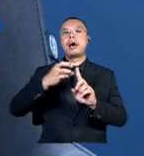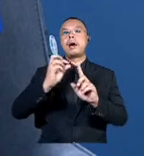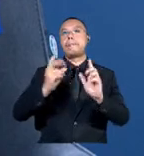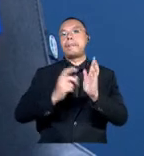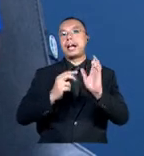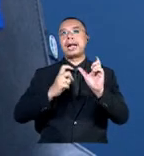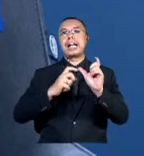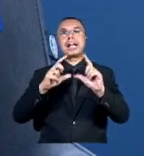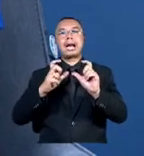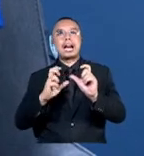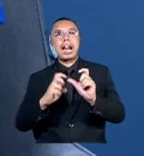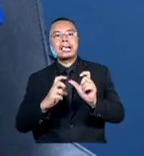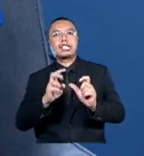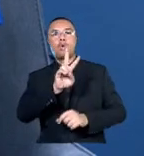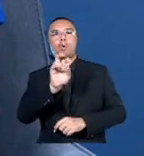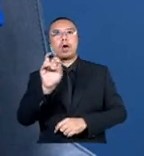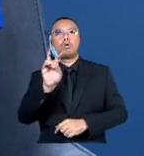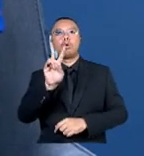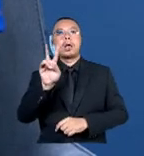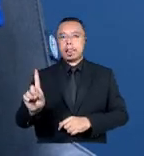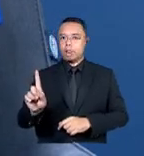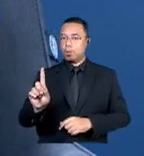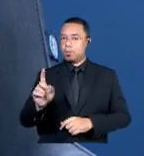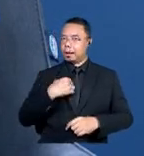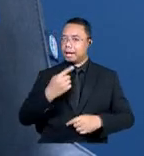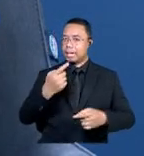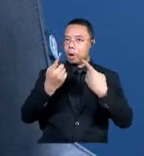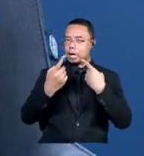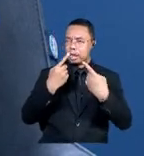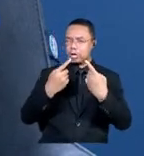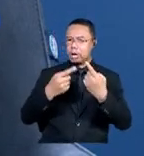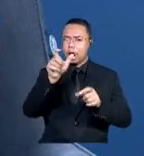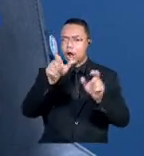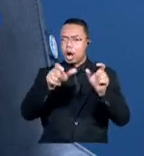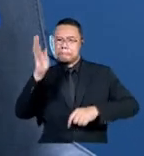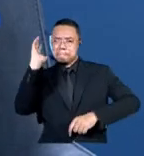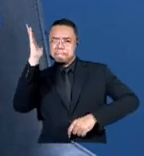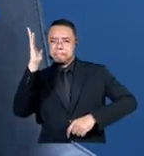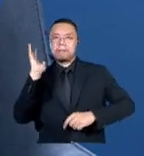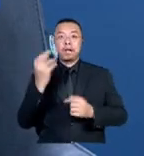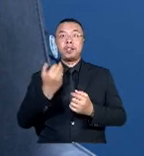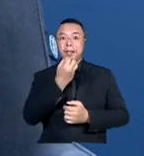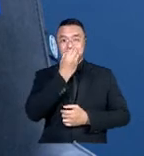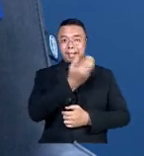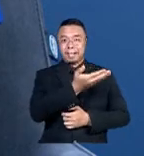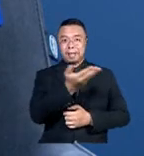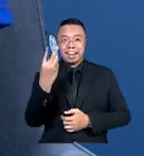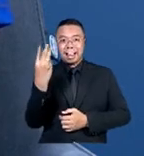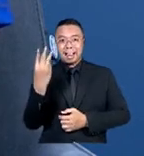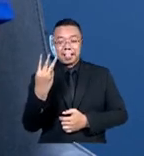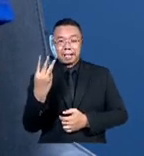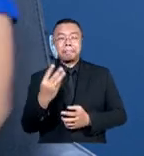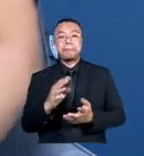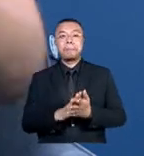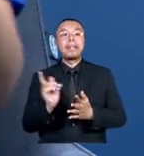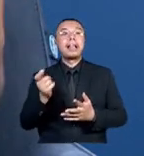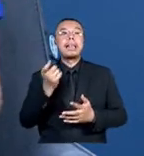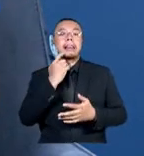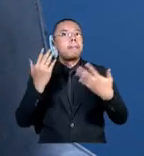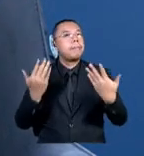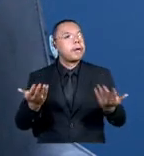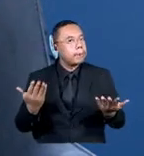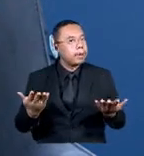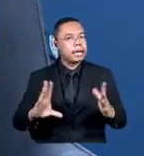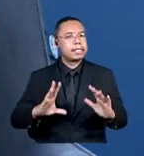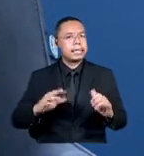Peparnas 2021. Kita akan bahas bersama dengan narasumber-narasumber saya yang tadi sudah saya sapa dan juga saya sebutkan tentang